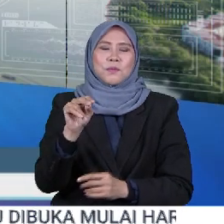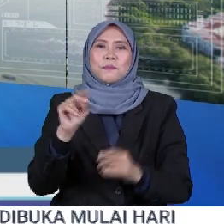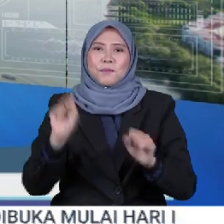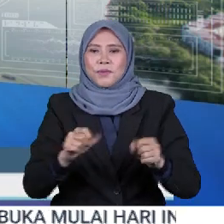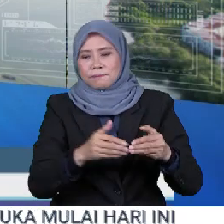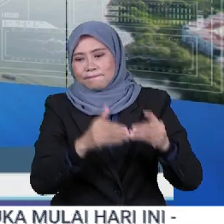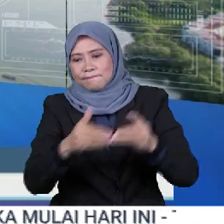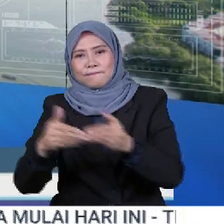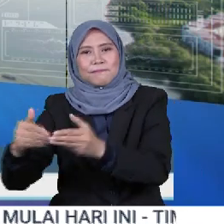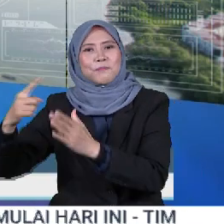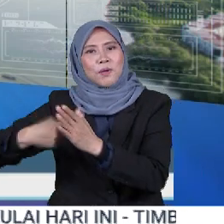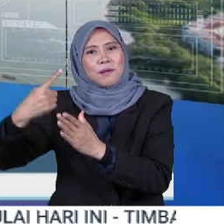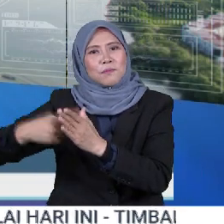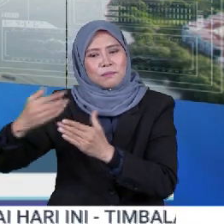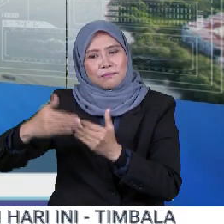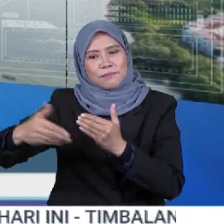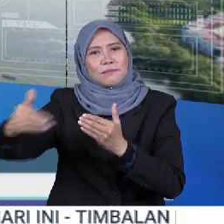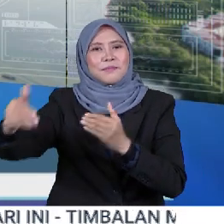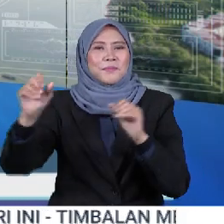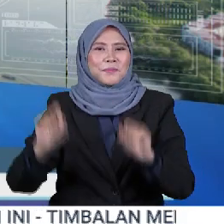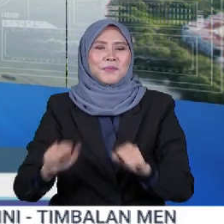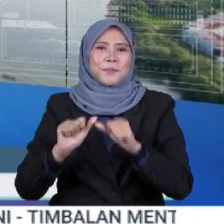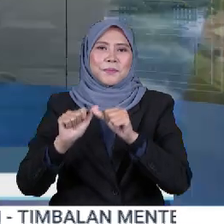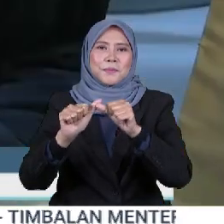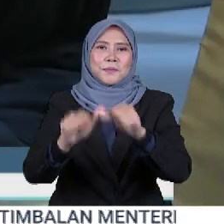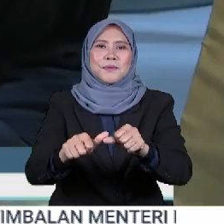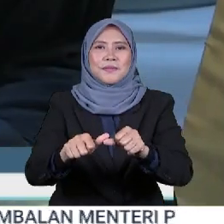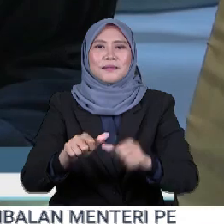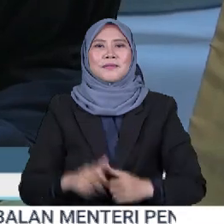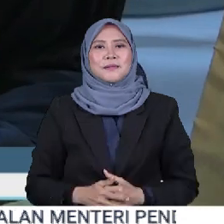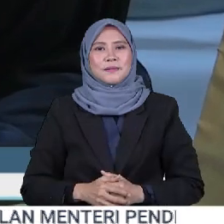secara konsisten dan berterusan sepanjang masa.